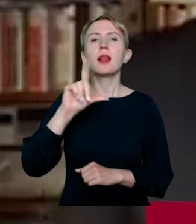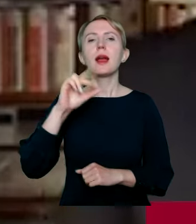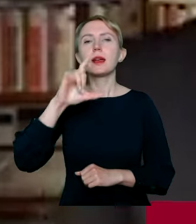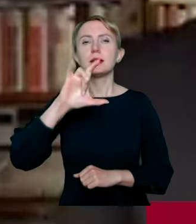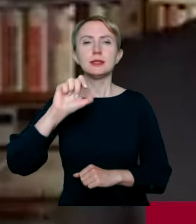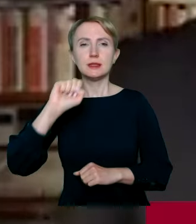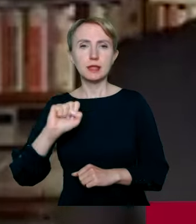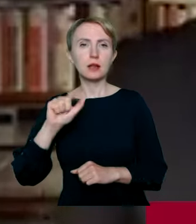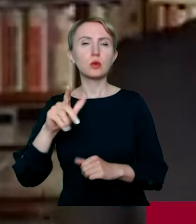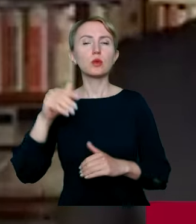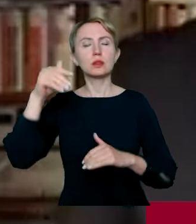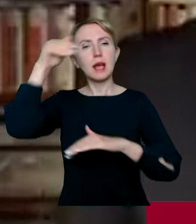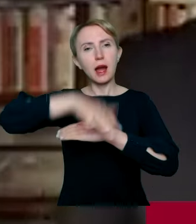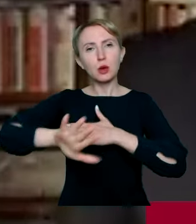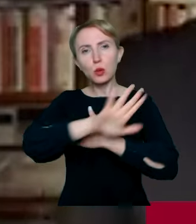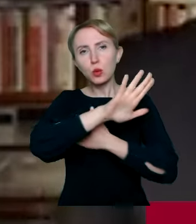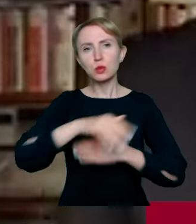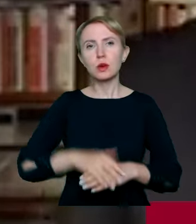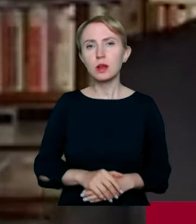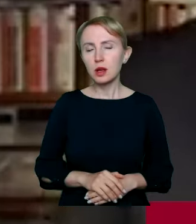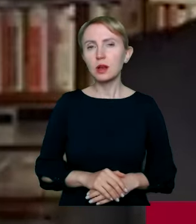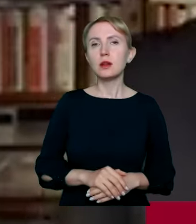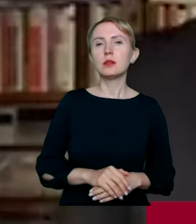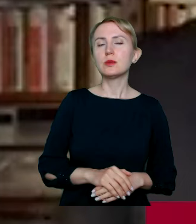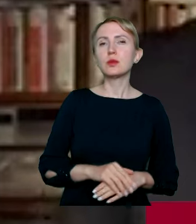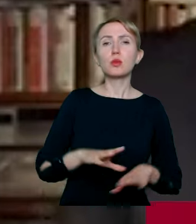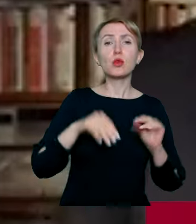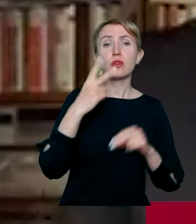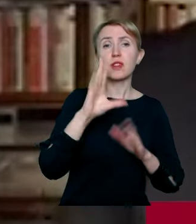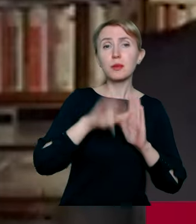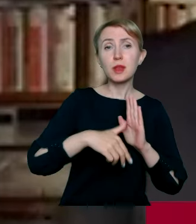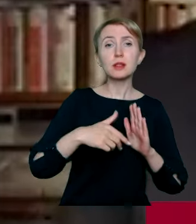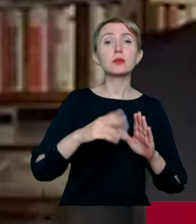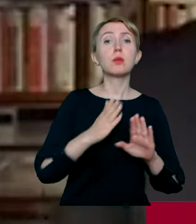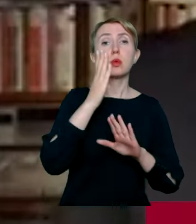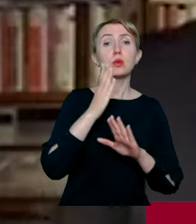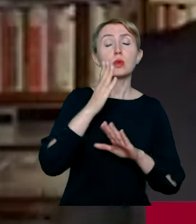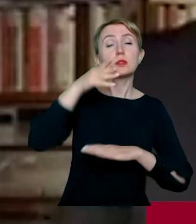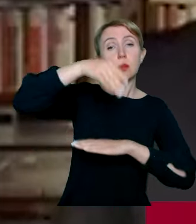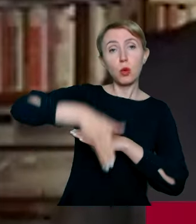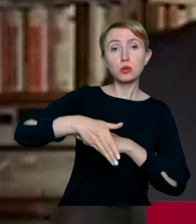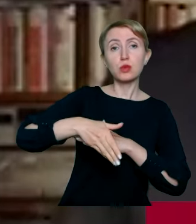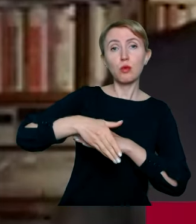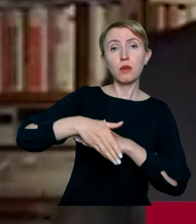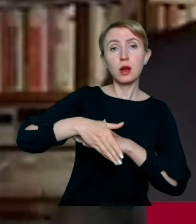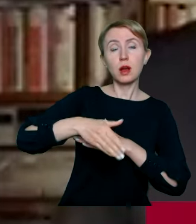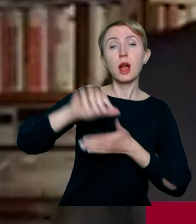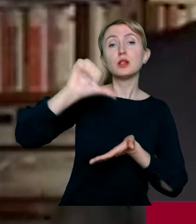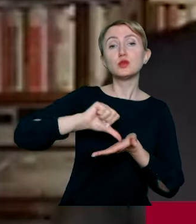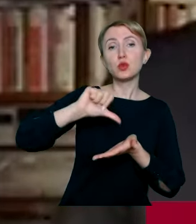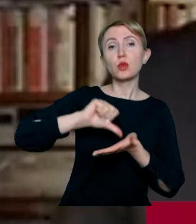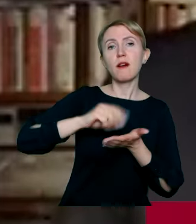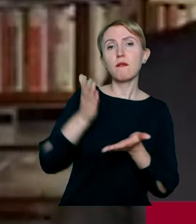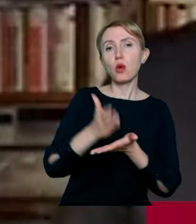ściana zachodnia i tak te dwa pierwsze miasta to są odpowiednio północna i południowa stolica